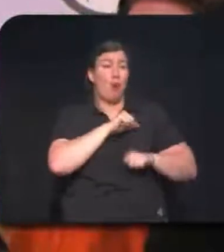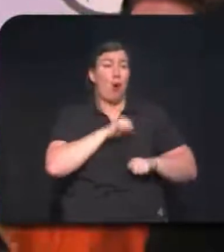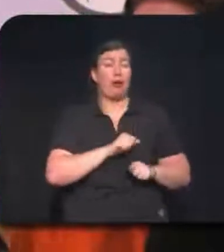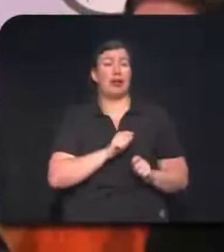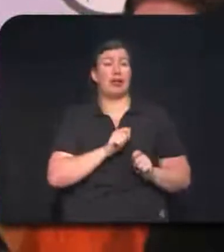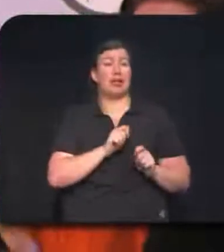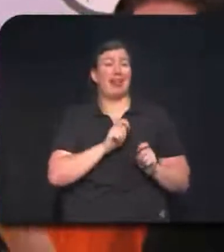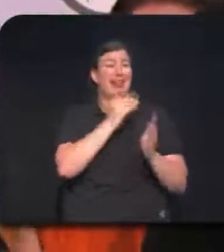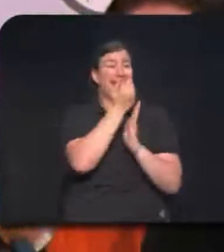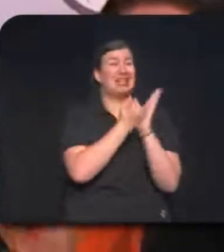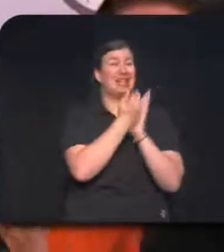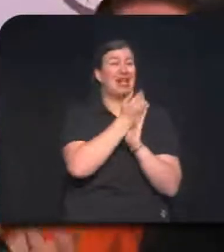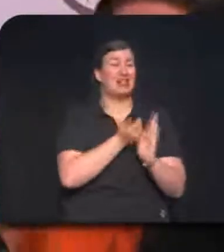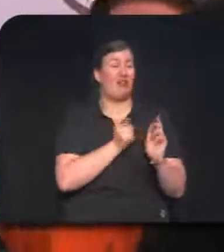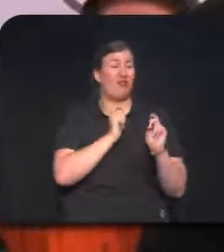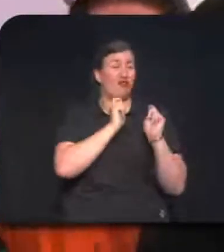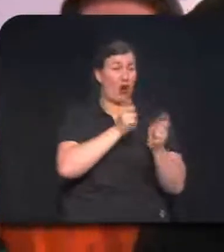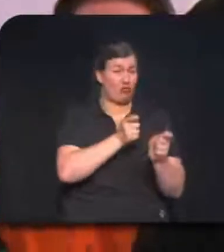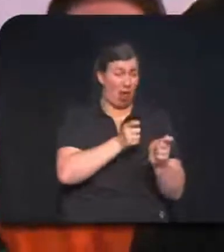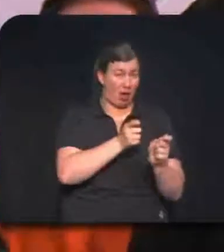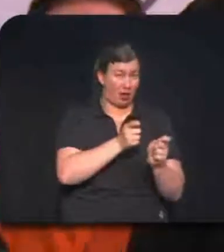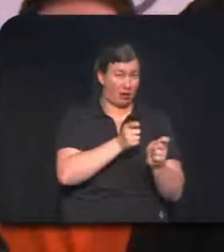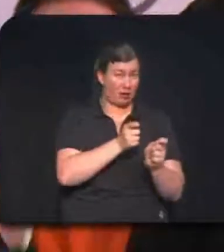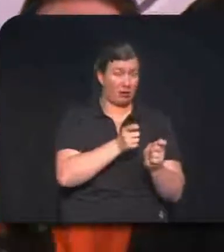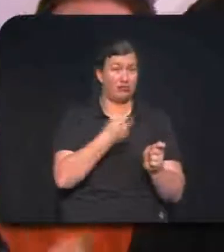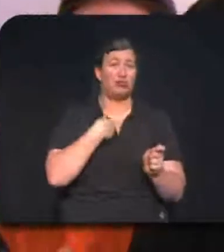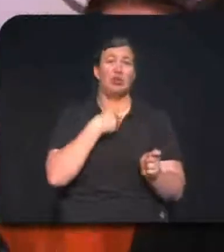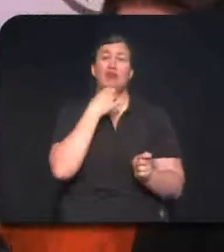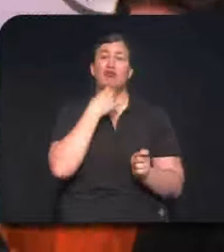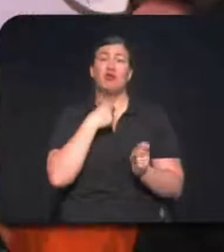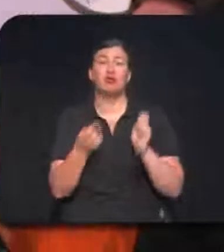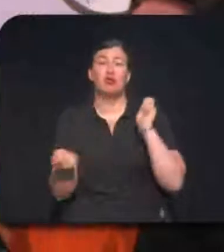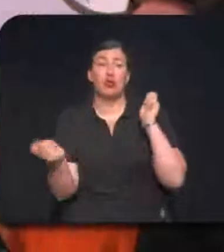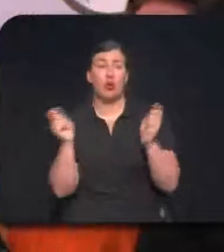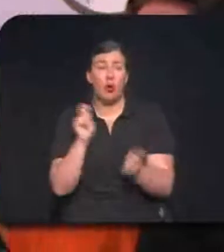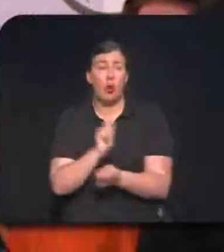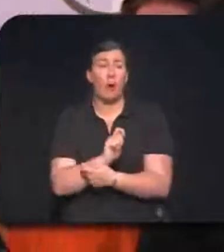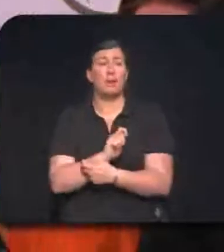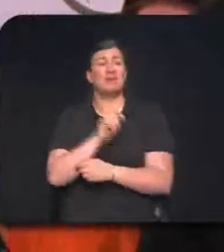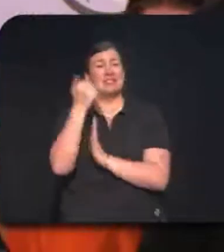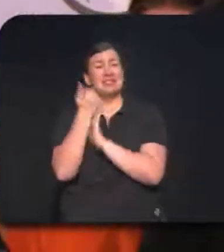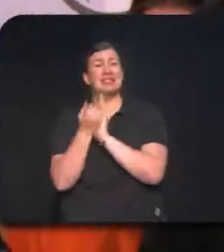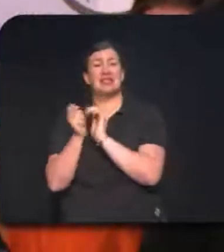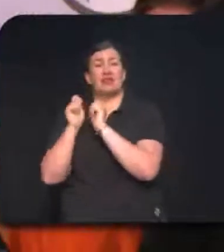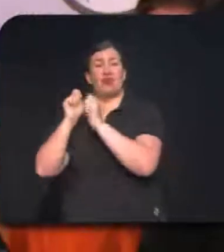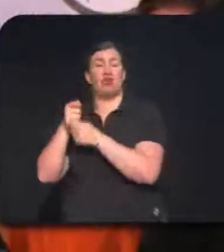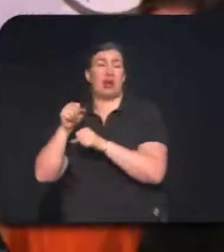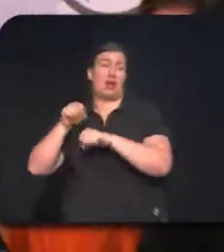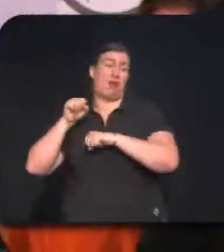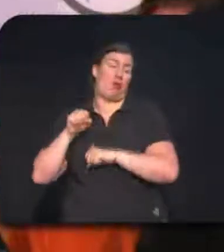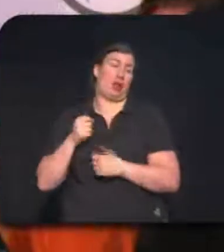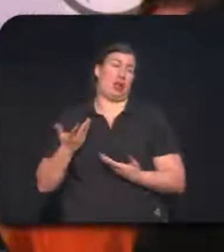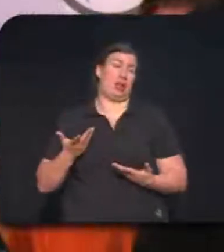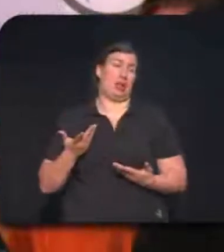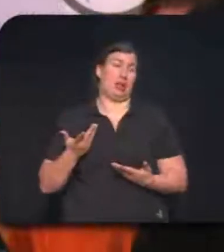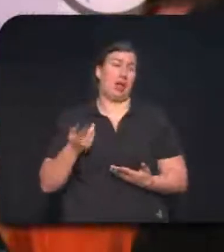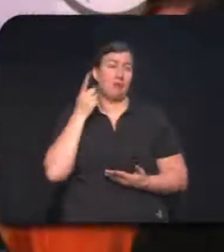Gewichtsverlagerung sage ich mal was die ähm also momentan entscheiden die Kommission das wollen wir ein bisschen ändern